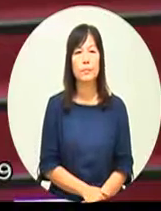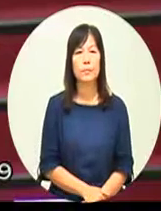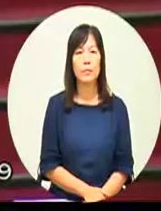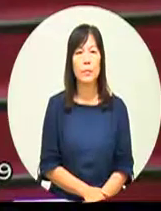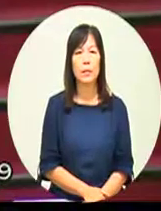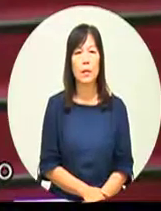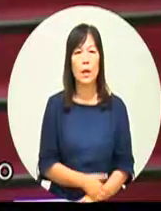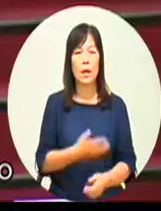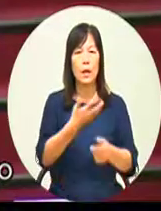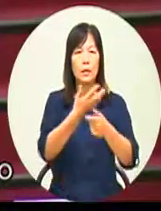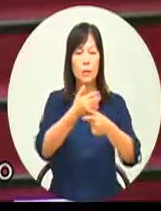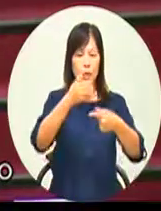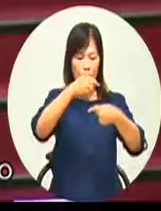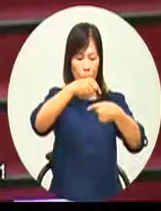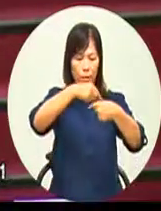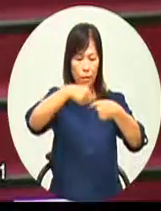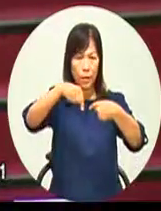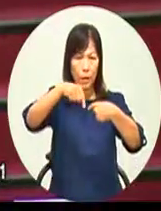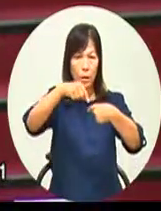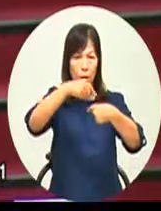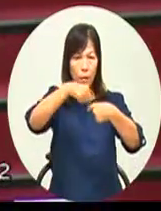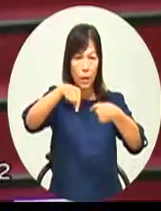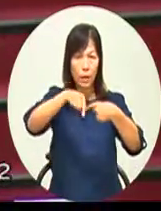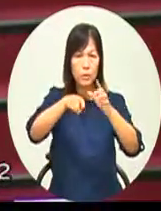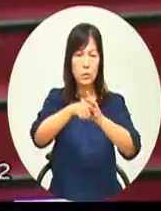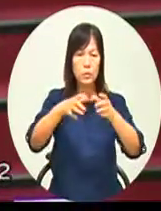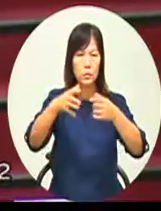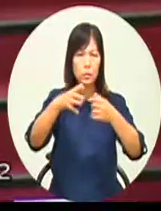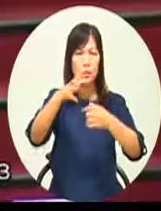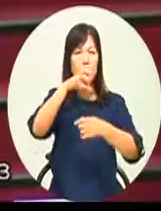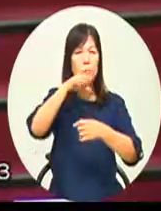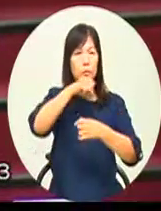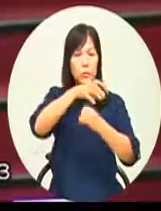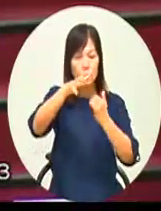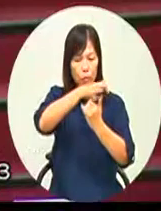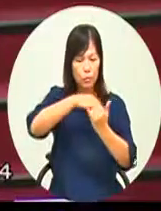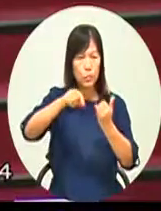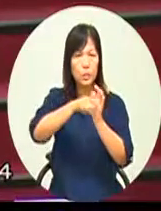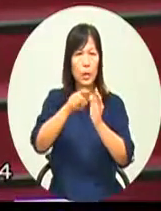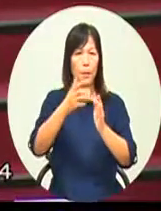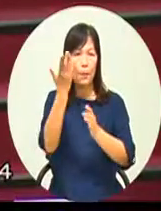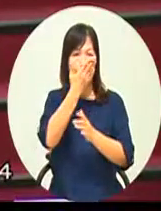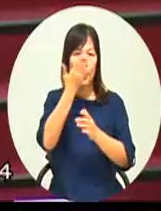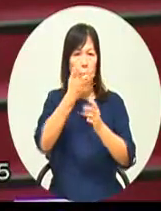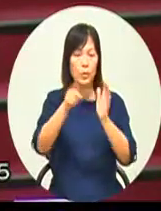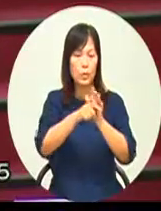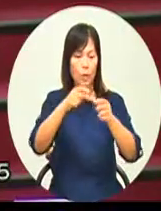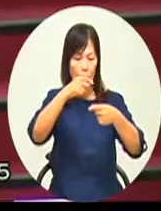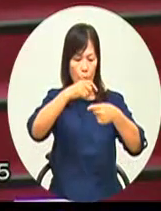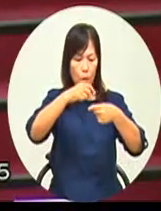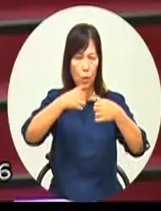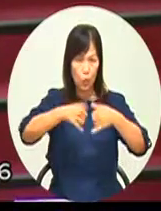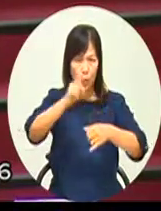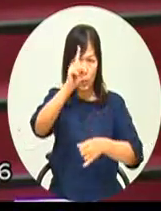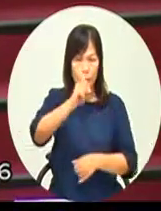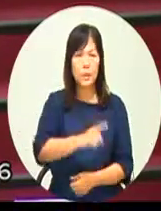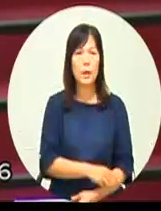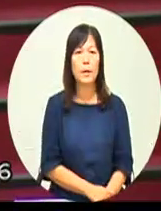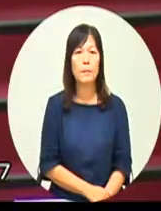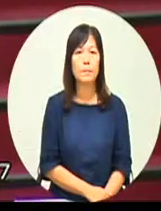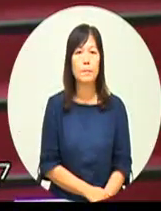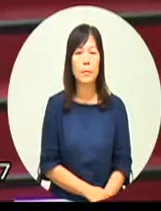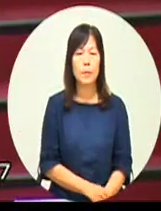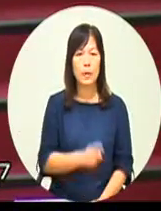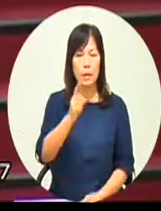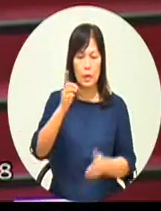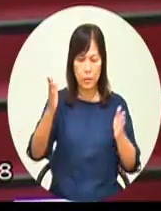南横公路是全台湾最美的南横公路，一段时